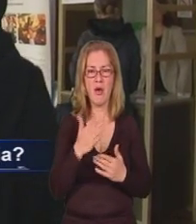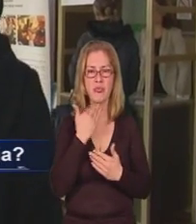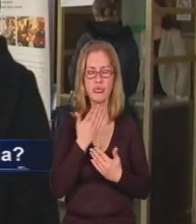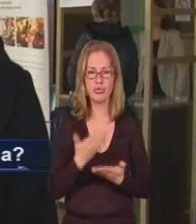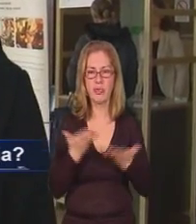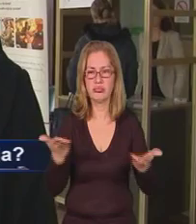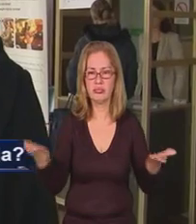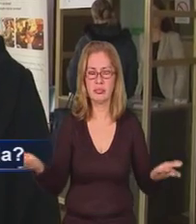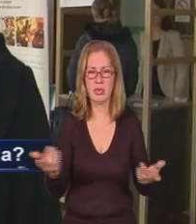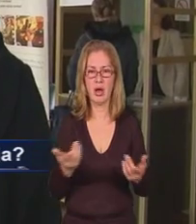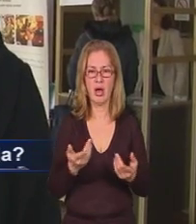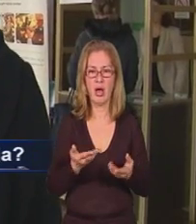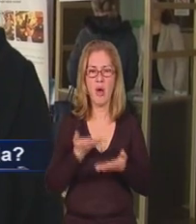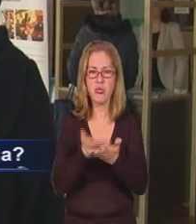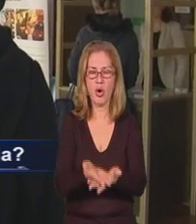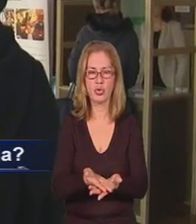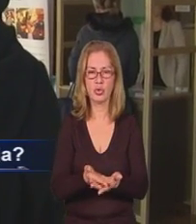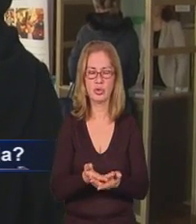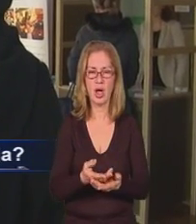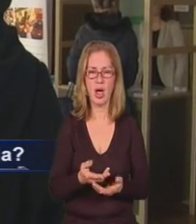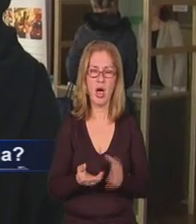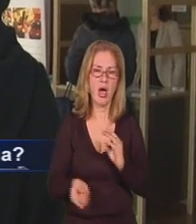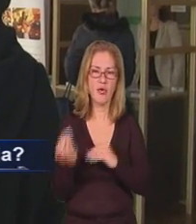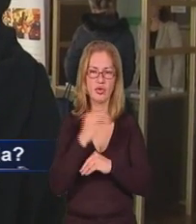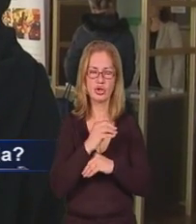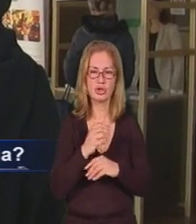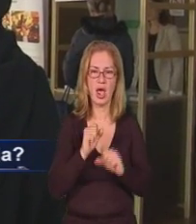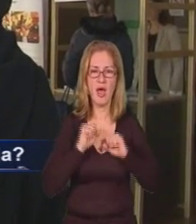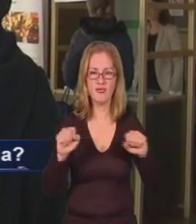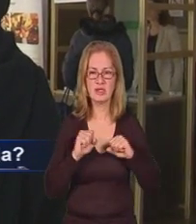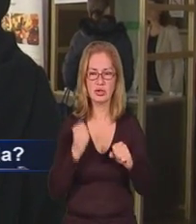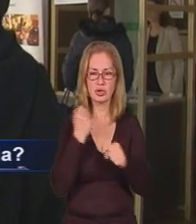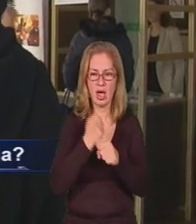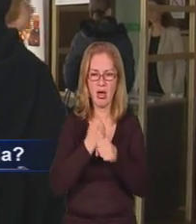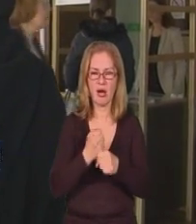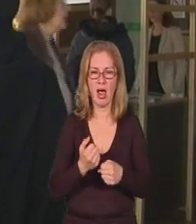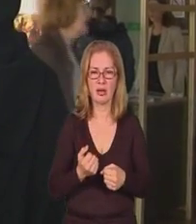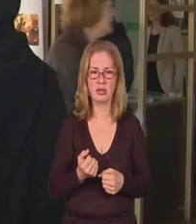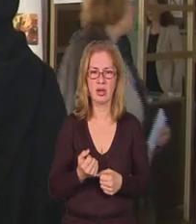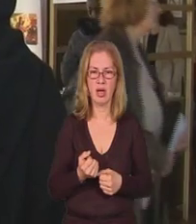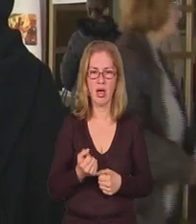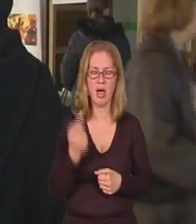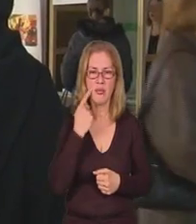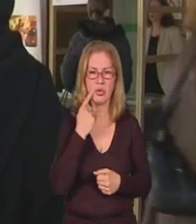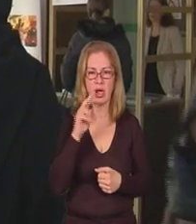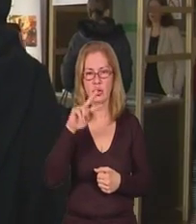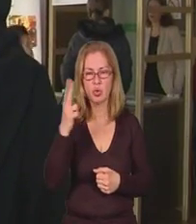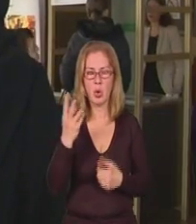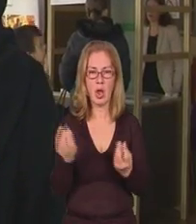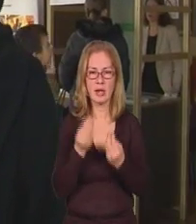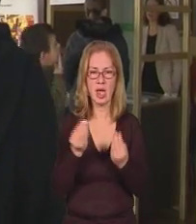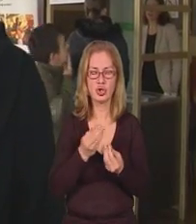baš puno izlagača i ponuda, uglavnom su za fizičke poslove ponude koliko vidim, ali probaću nešto da